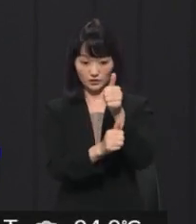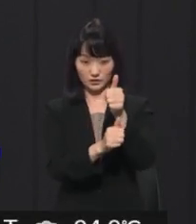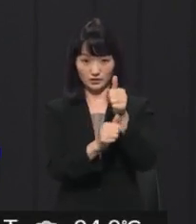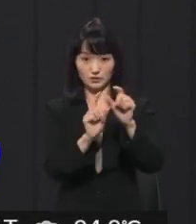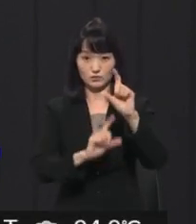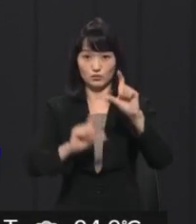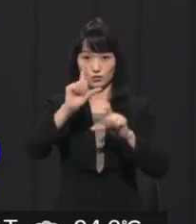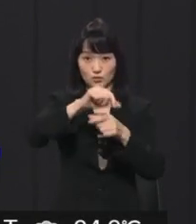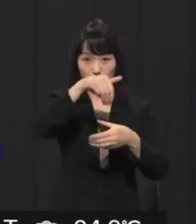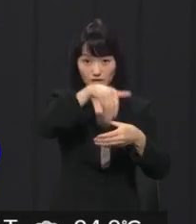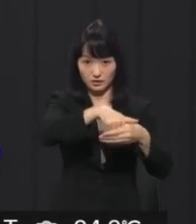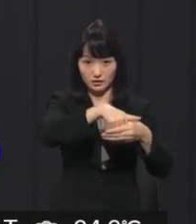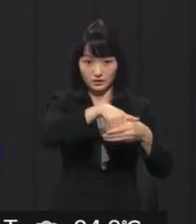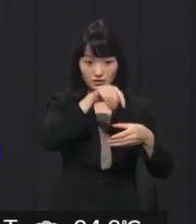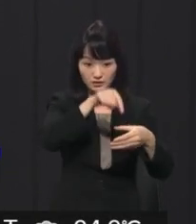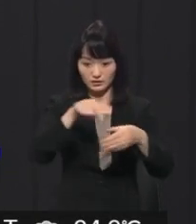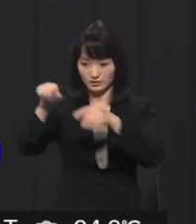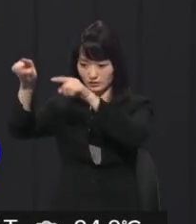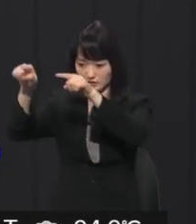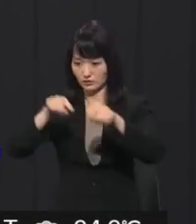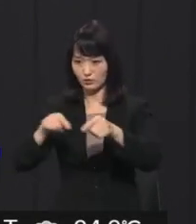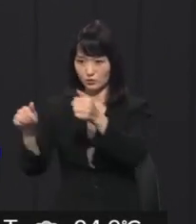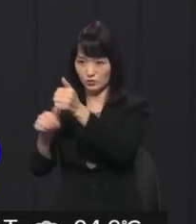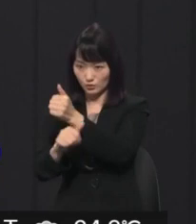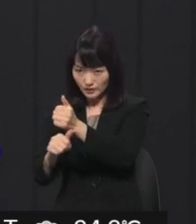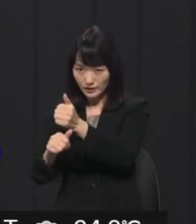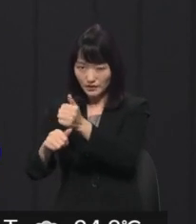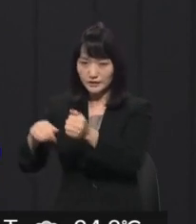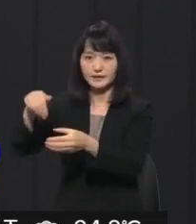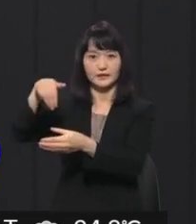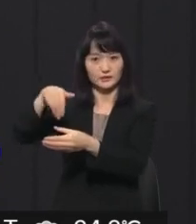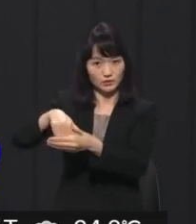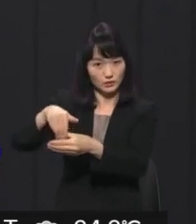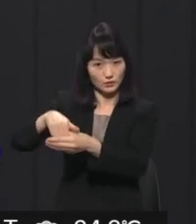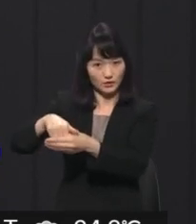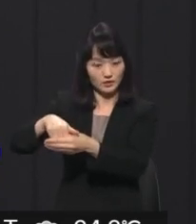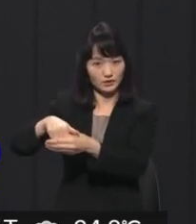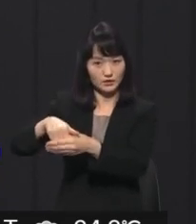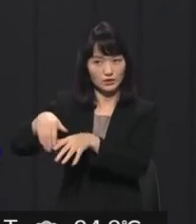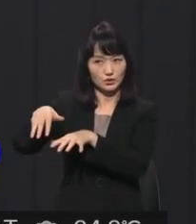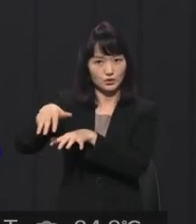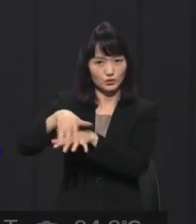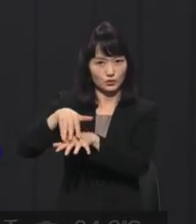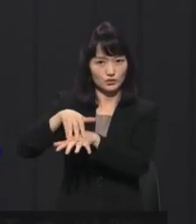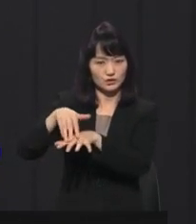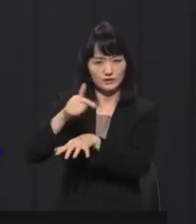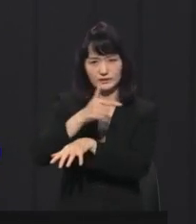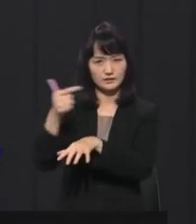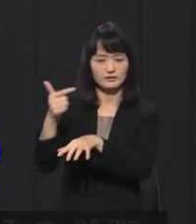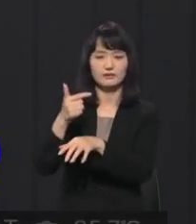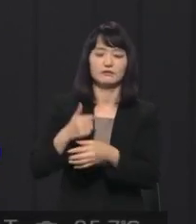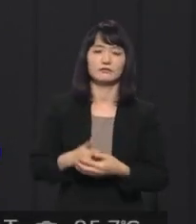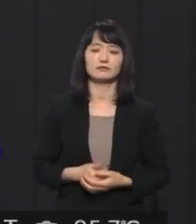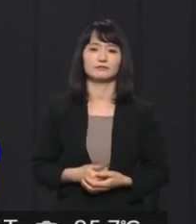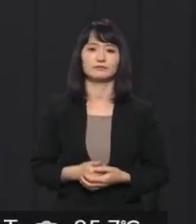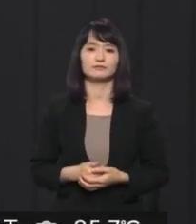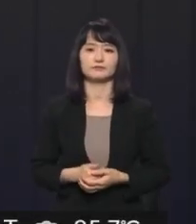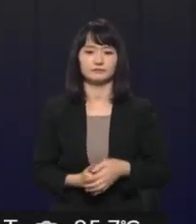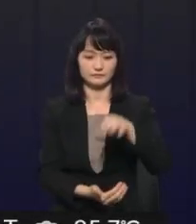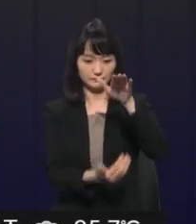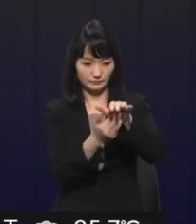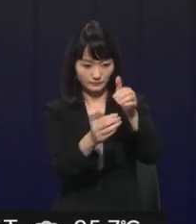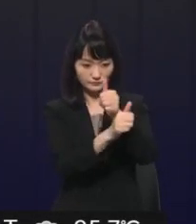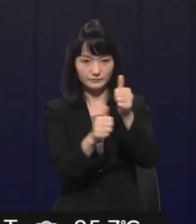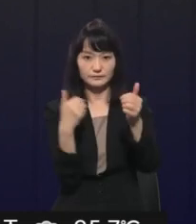선거 하는것은 전국위원회 에서 간선 을 하게 됩니다 그렇게 하면 조직 표가 사실 꽤 크게 작동을 해요 그래서 최고위 로